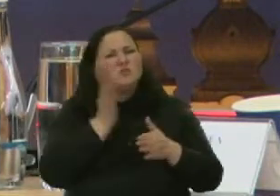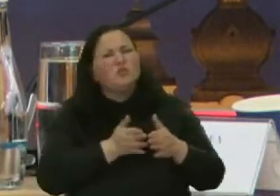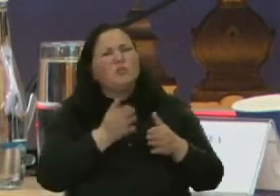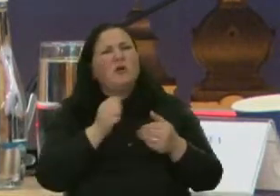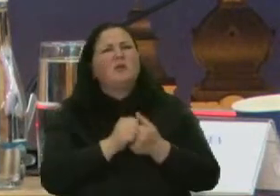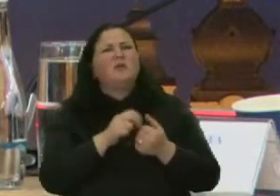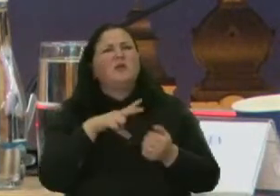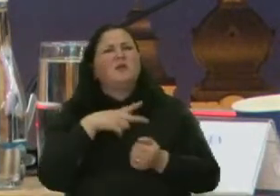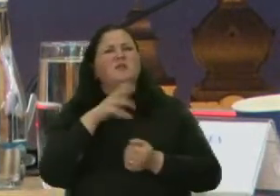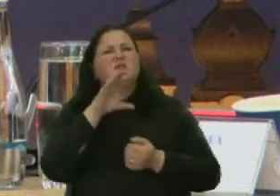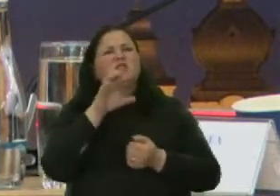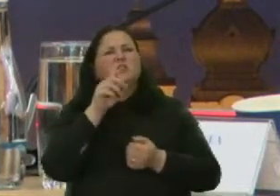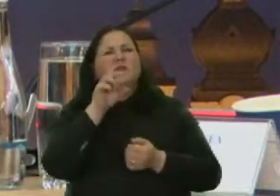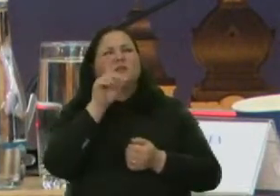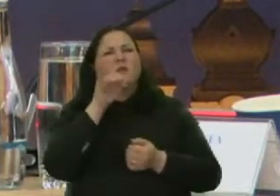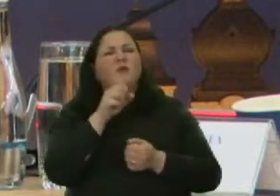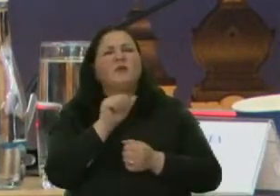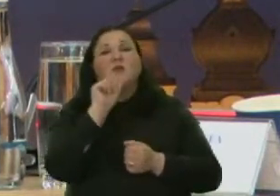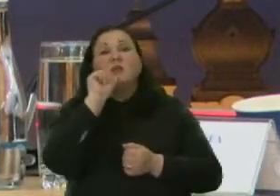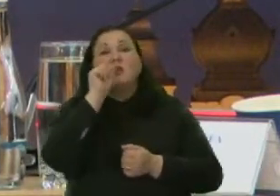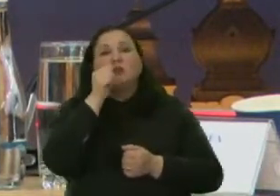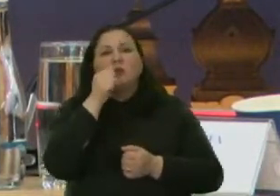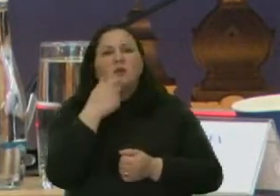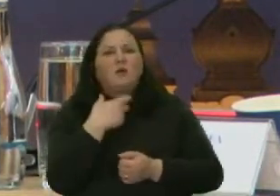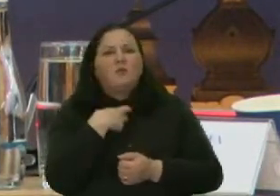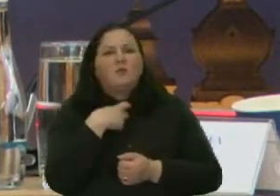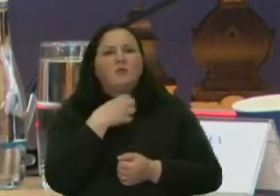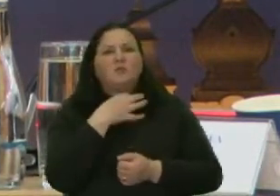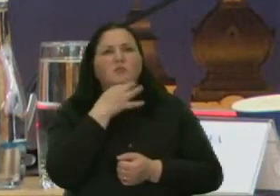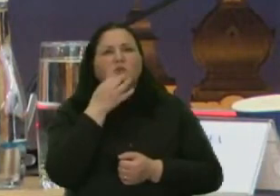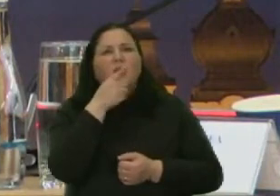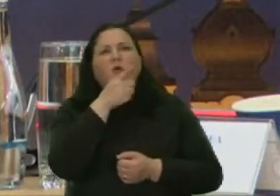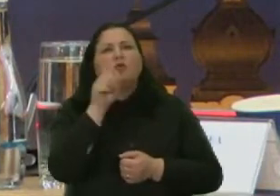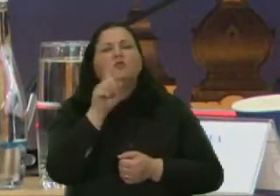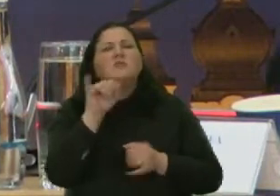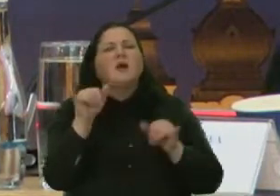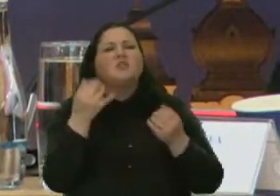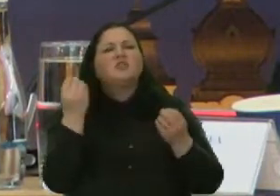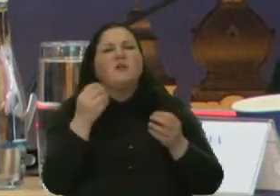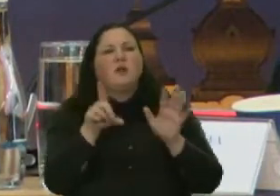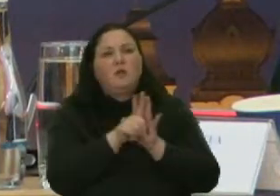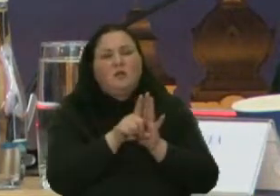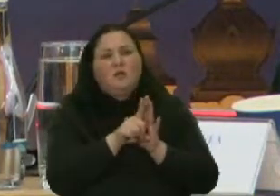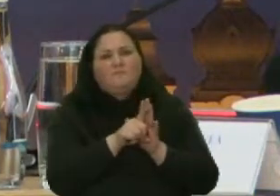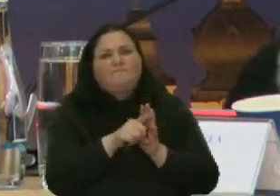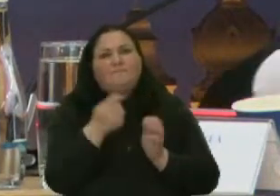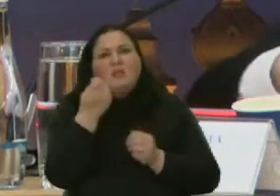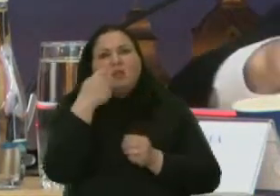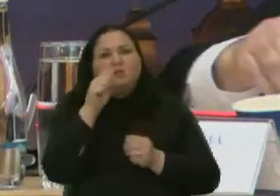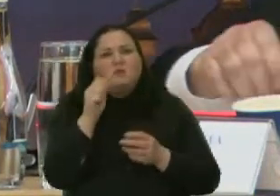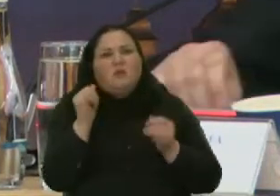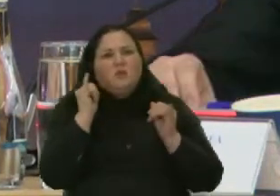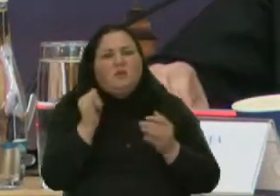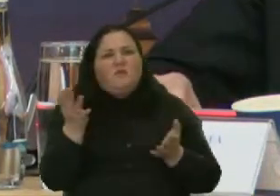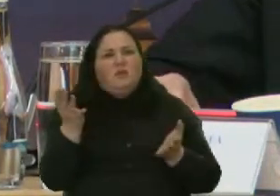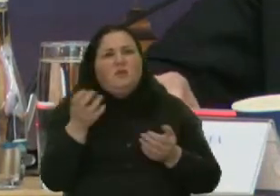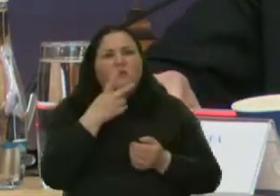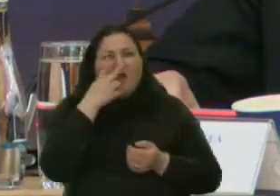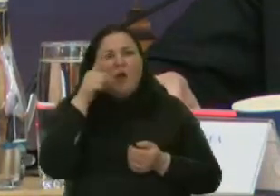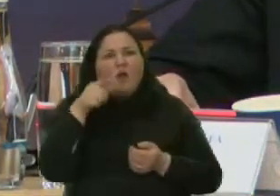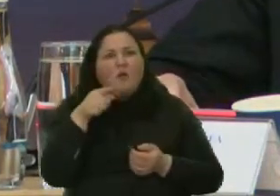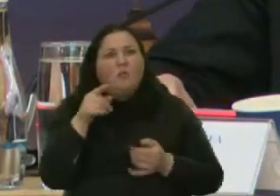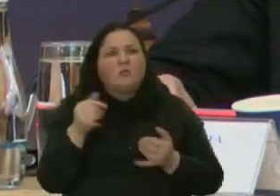știu ce nimeni n a putut să scoată un cuvânt că ceva nu s a întâmplat acolo legal costă e adevărat costă că pând tai făgetul vedeți acuma ce se